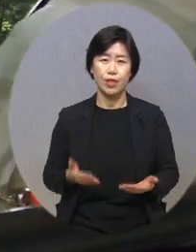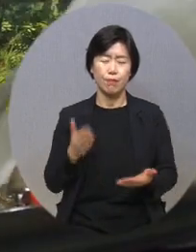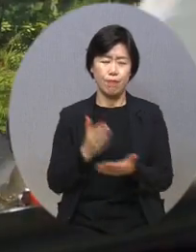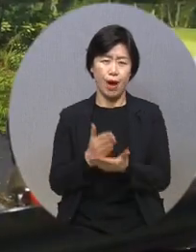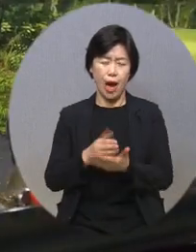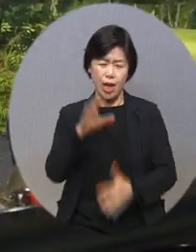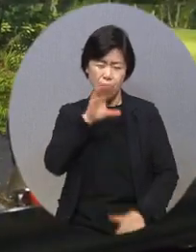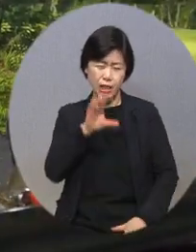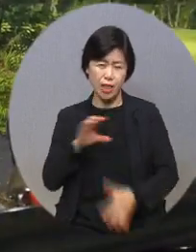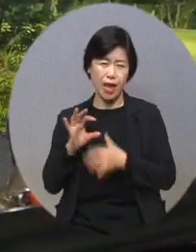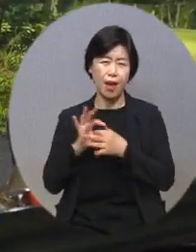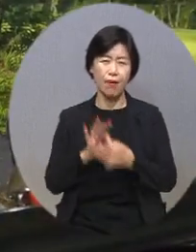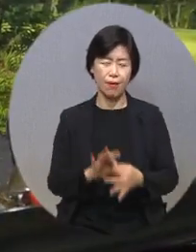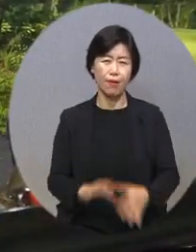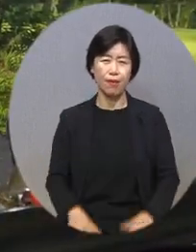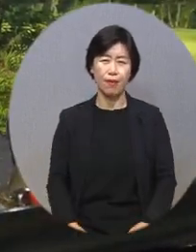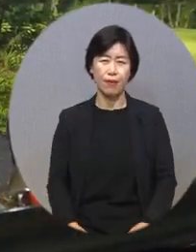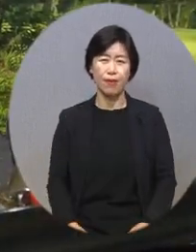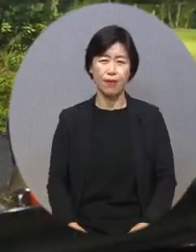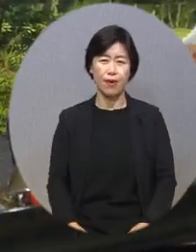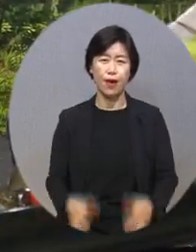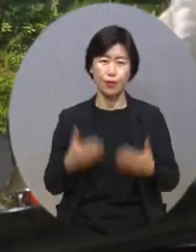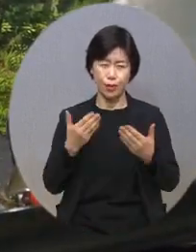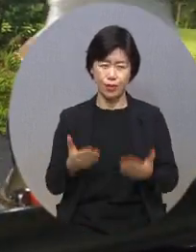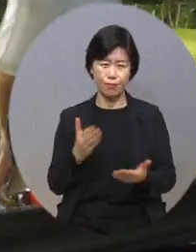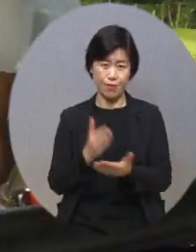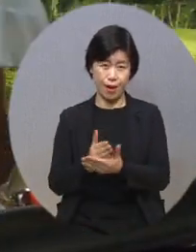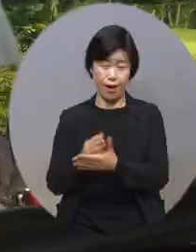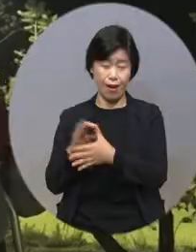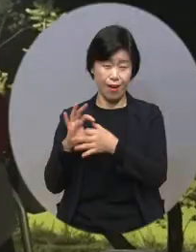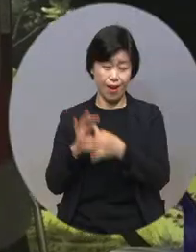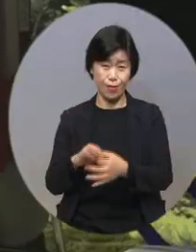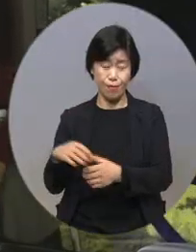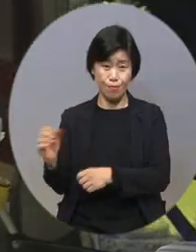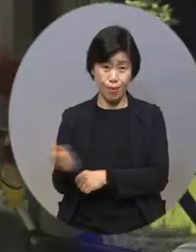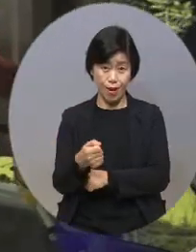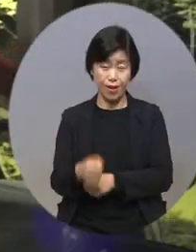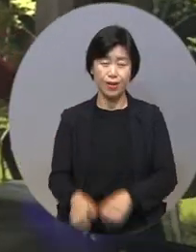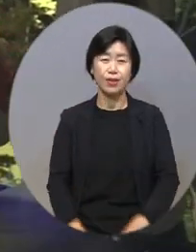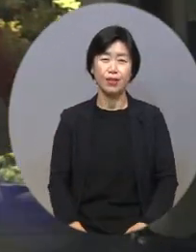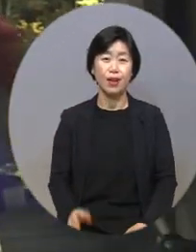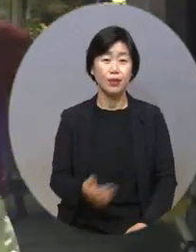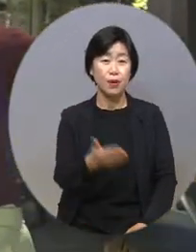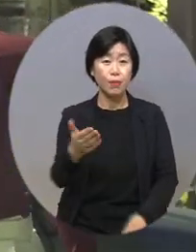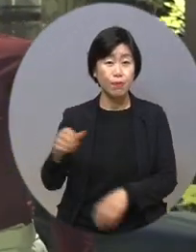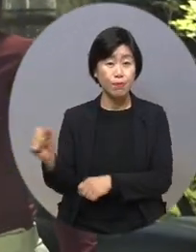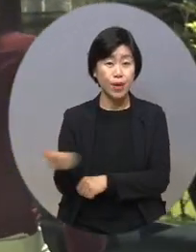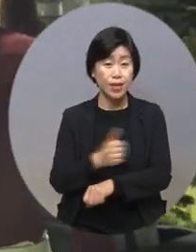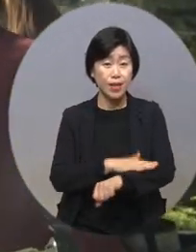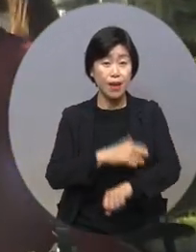네? 쉬지 말고. 쉬지 마라. 아 쉬지 마라. 네, 여러분 골프를 잘 치고 싶다면